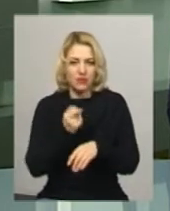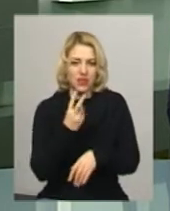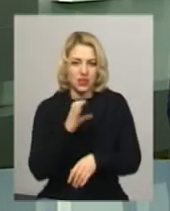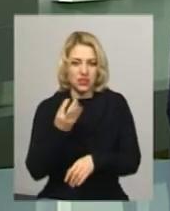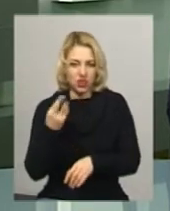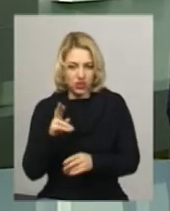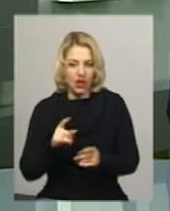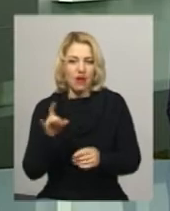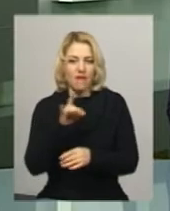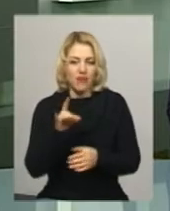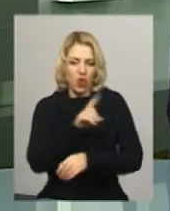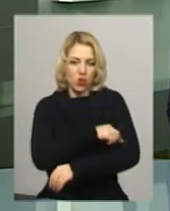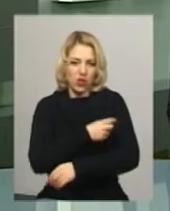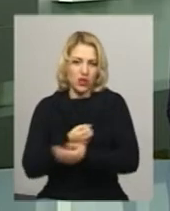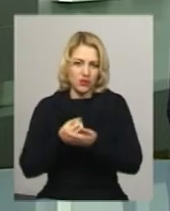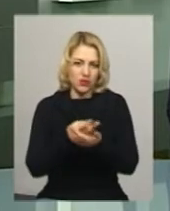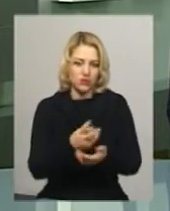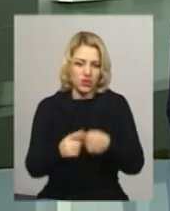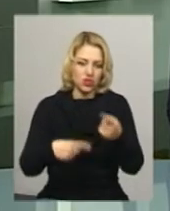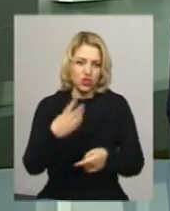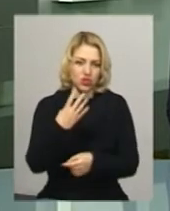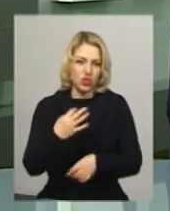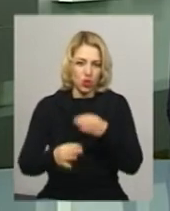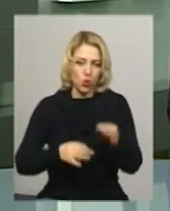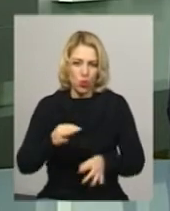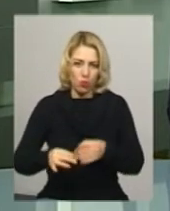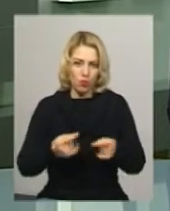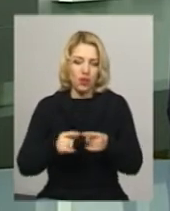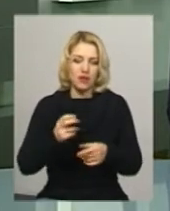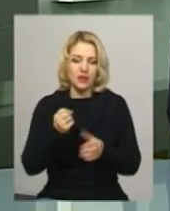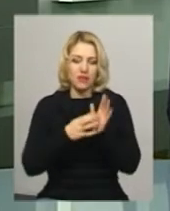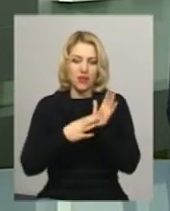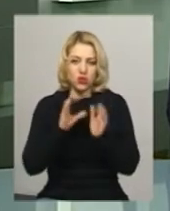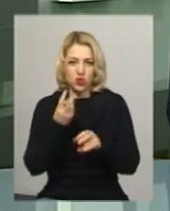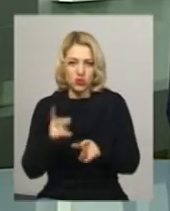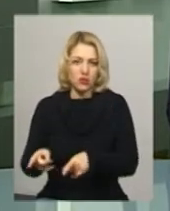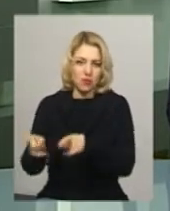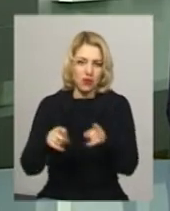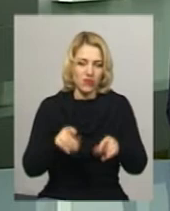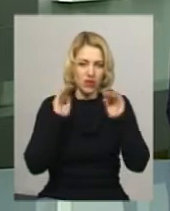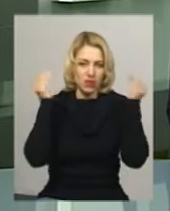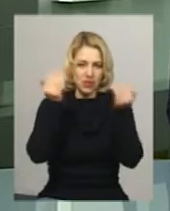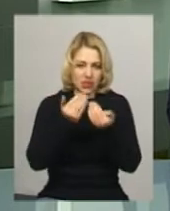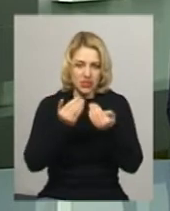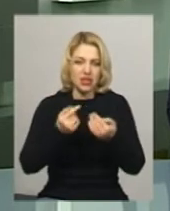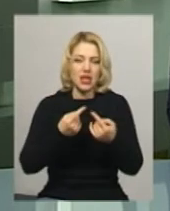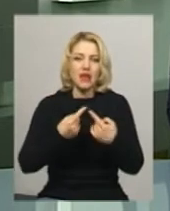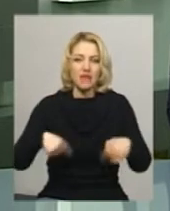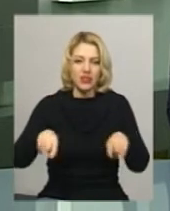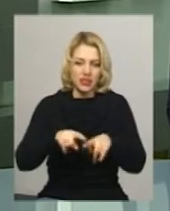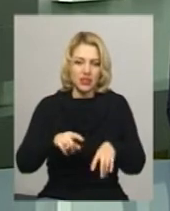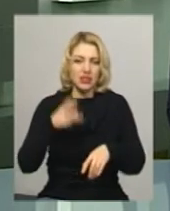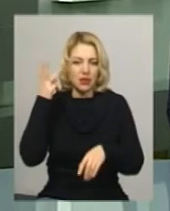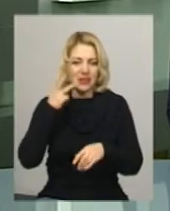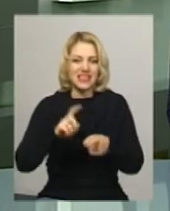січня. У районну лікарню звернувся за 4 доби. 19 січня його перевели до реанімаційного відділення Хмельницької інфекційної лікарні. Чоловік